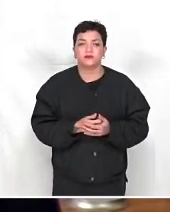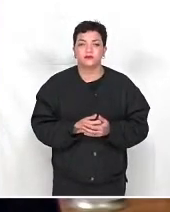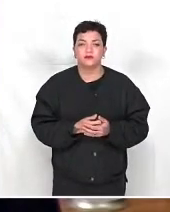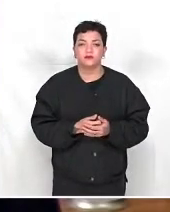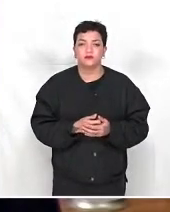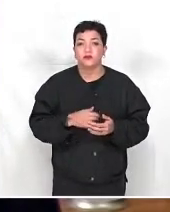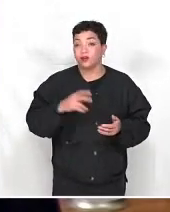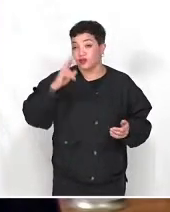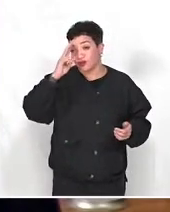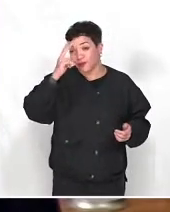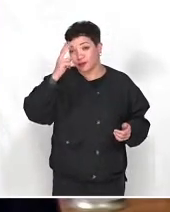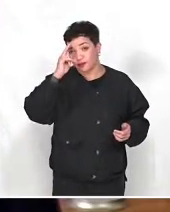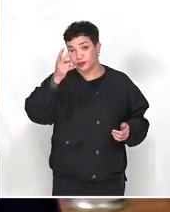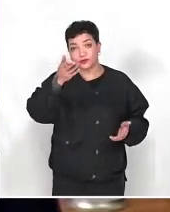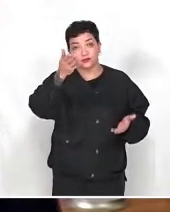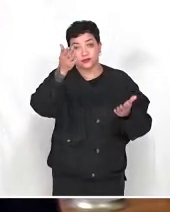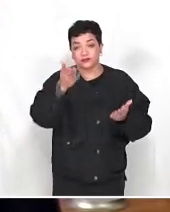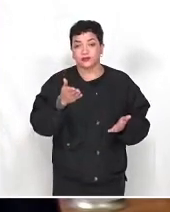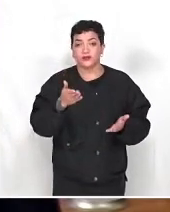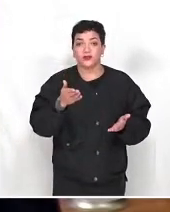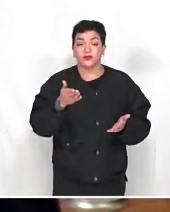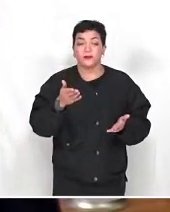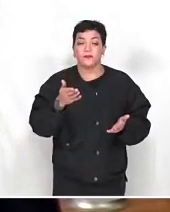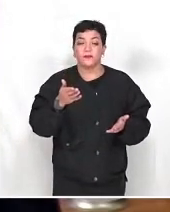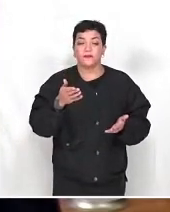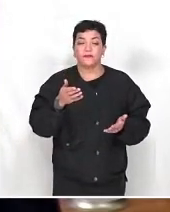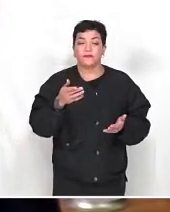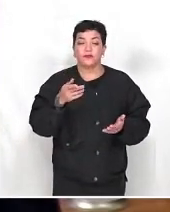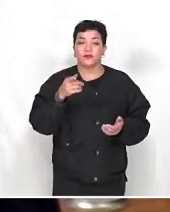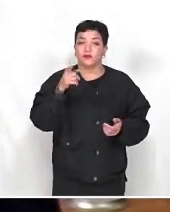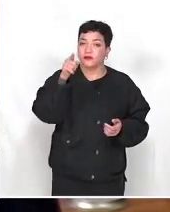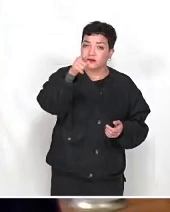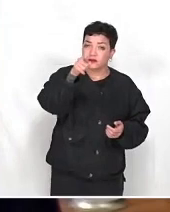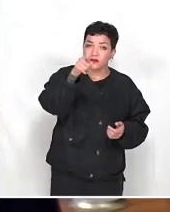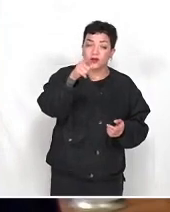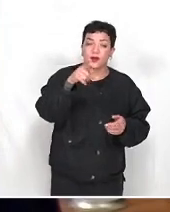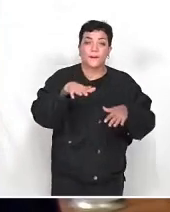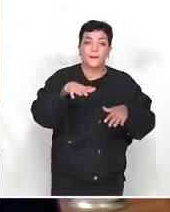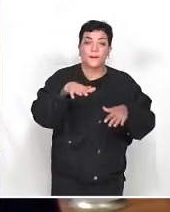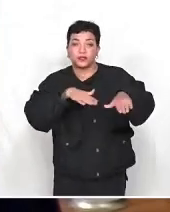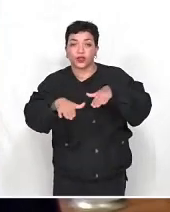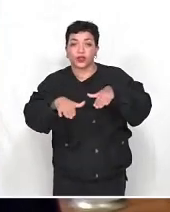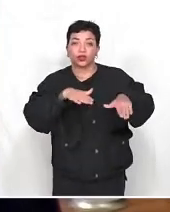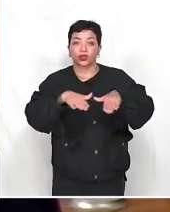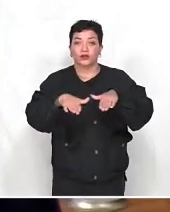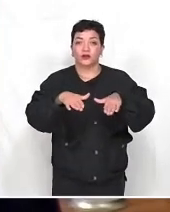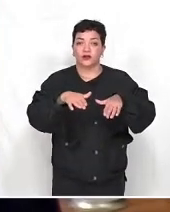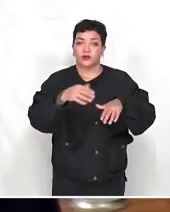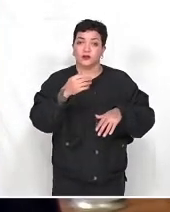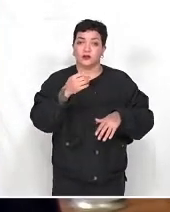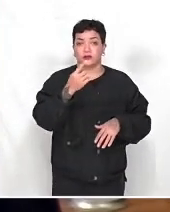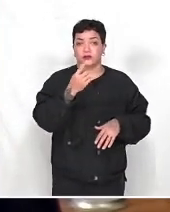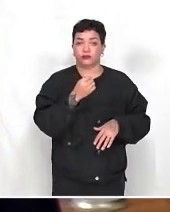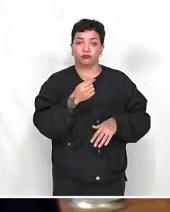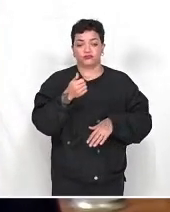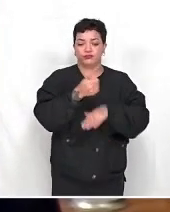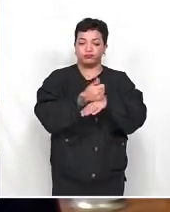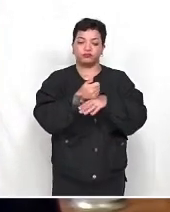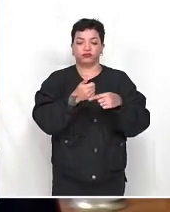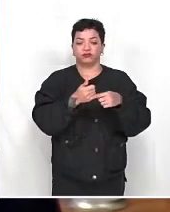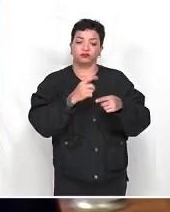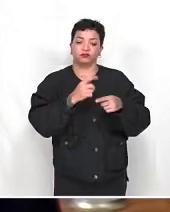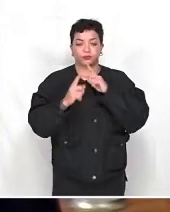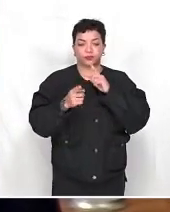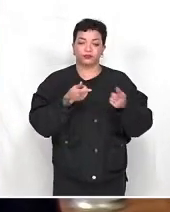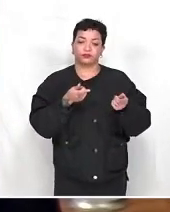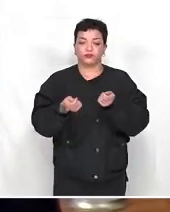votre habitude, j'ai envie de dire, vous avez opté pour une méthode autocratique, j'ai envie de dire qui sème le vent, vous connaissez